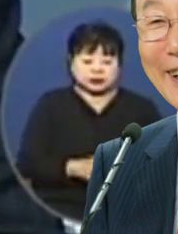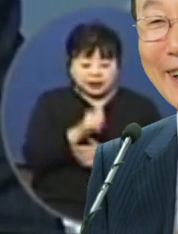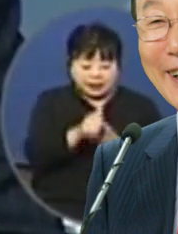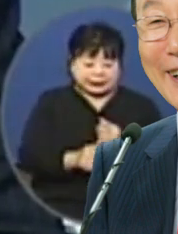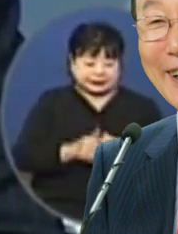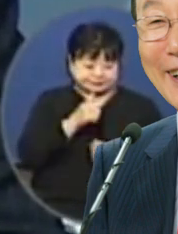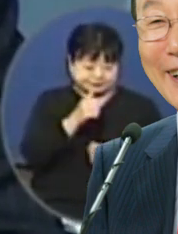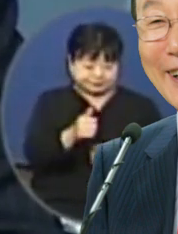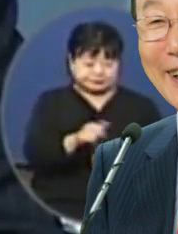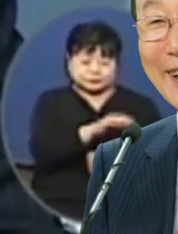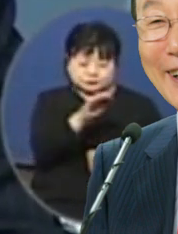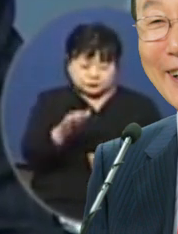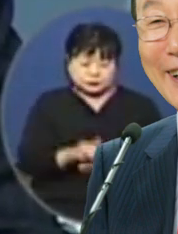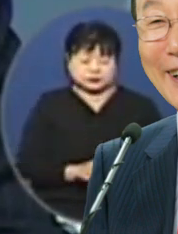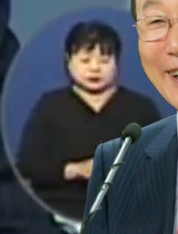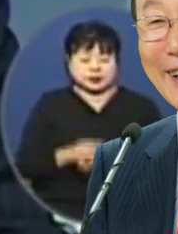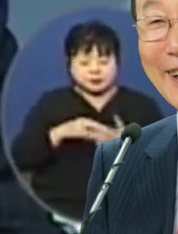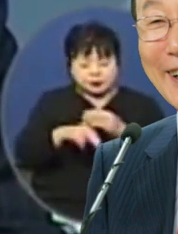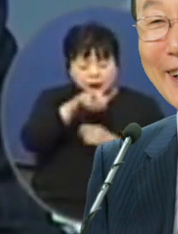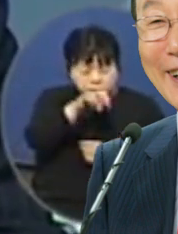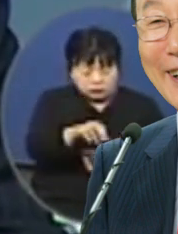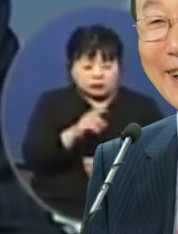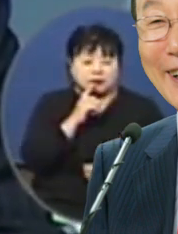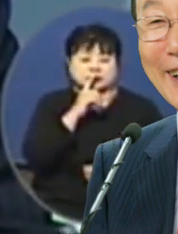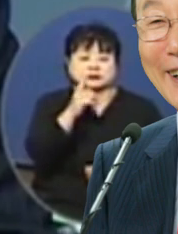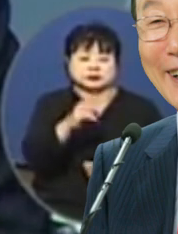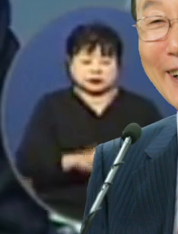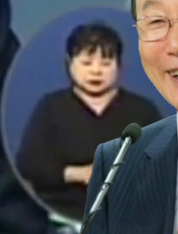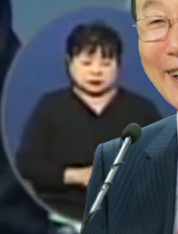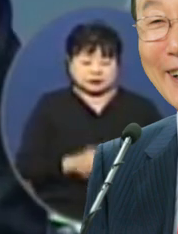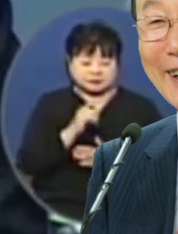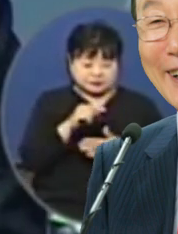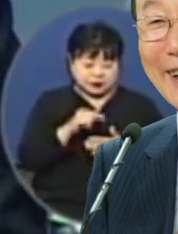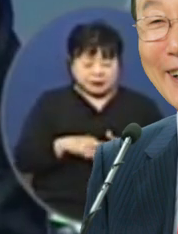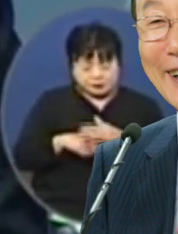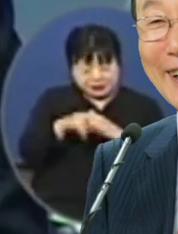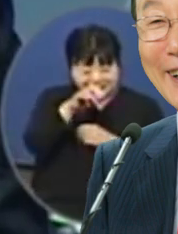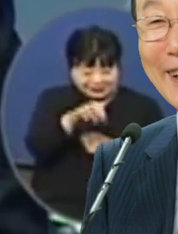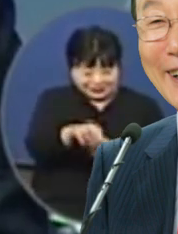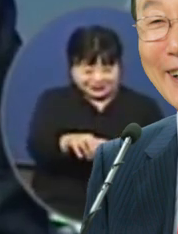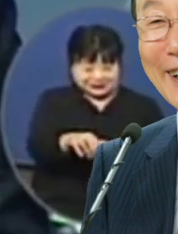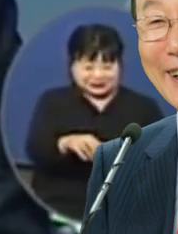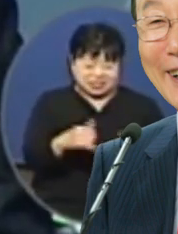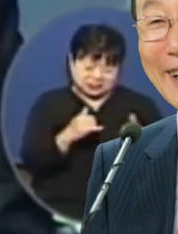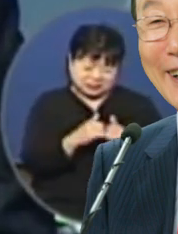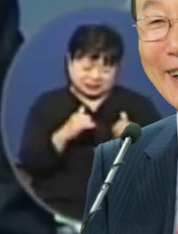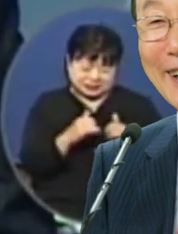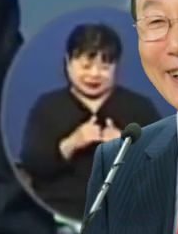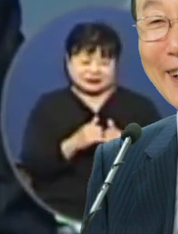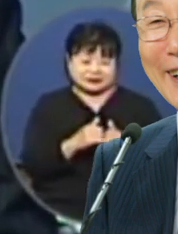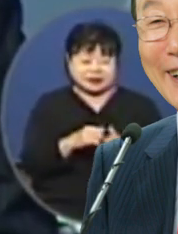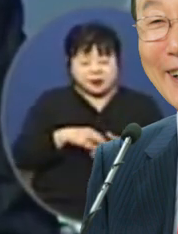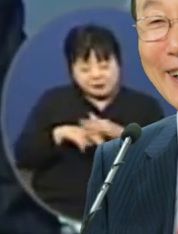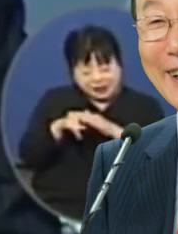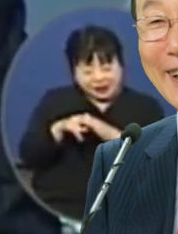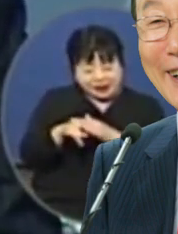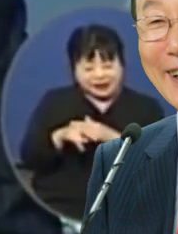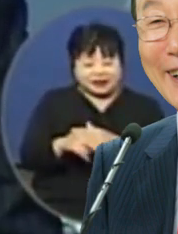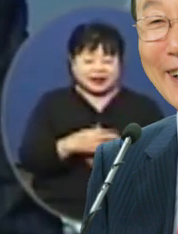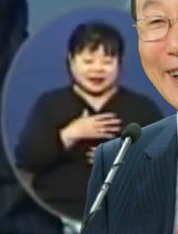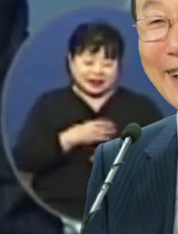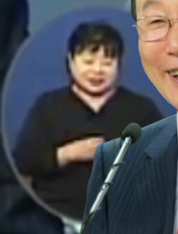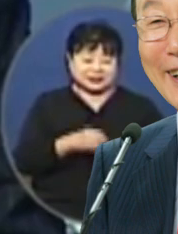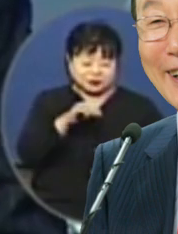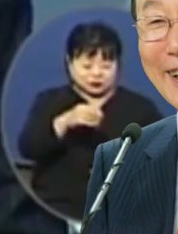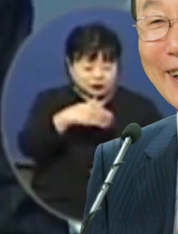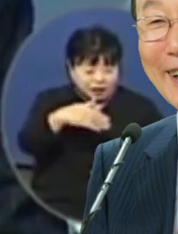하나님은 우리의 피란체라고 말하면 우리 마음속에 피란 전쟁에서 피해서 안전한 지역으로